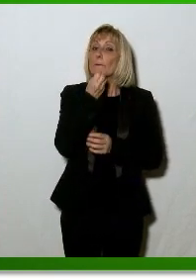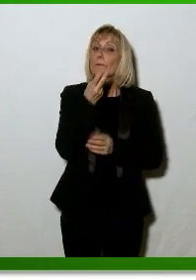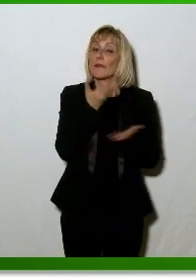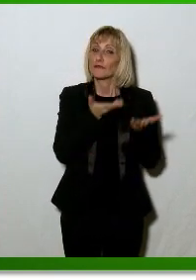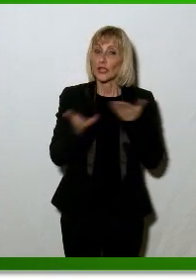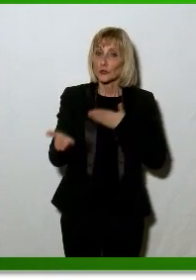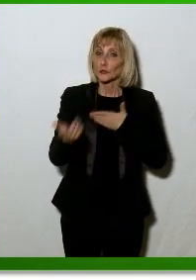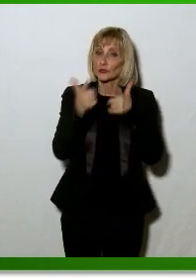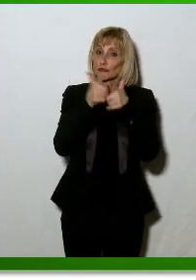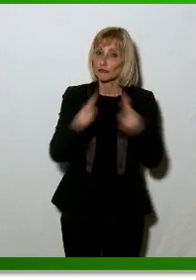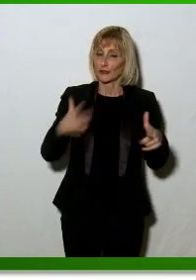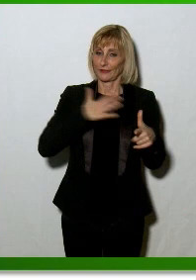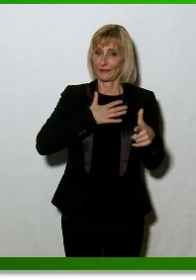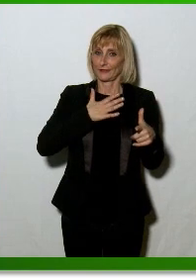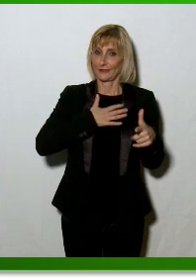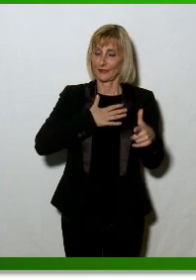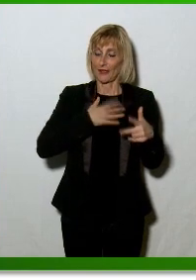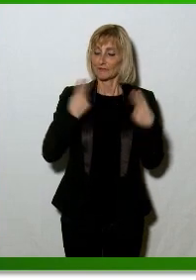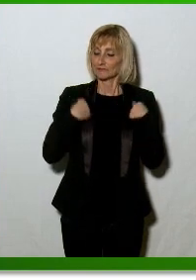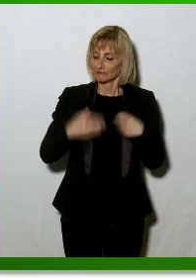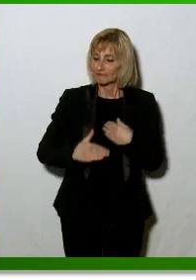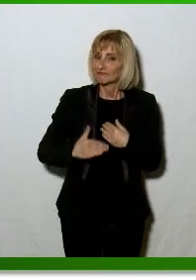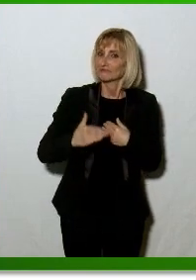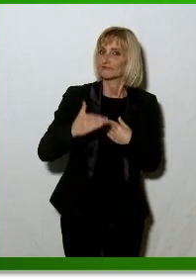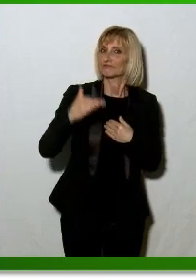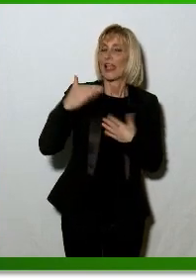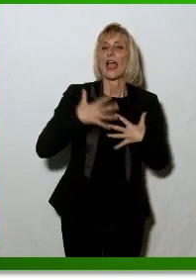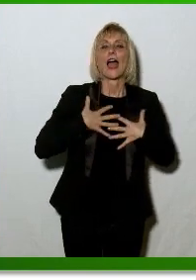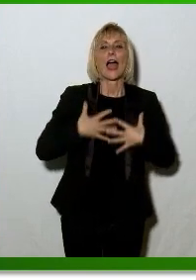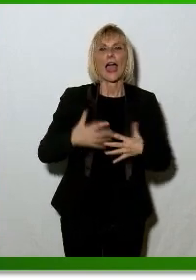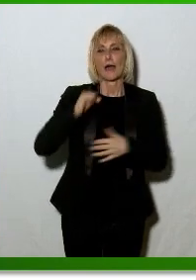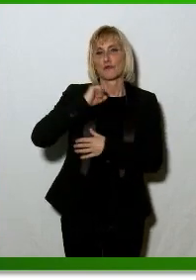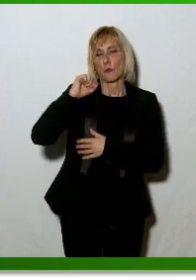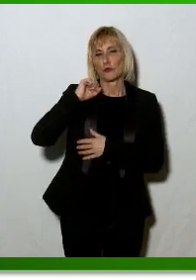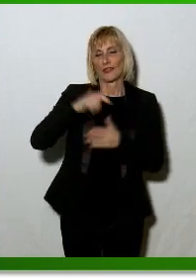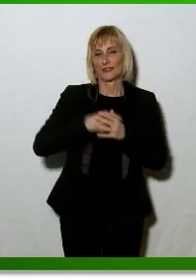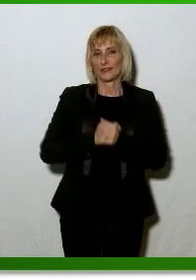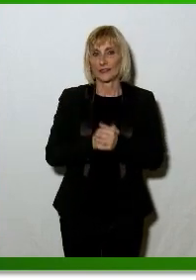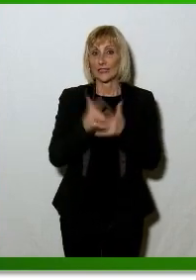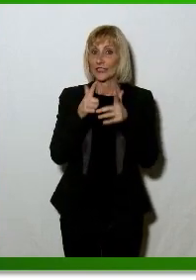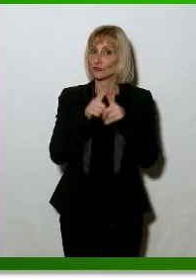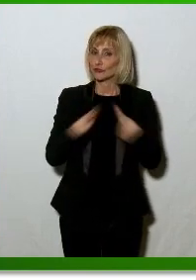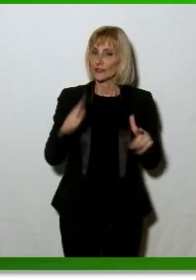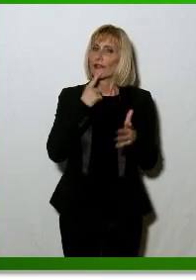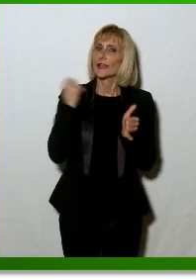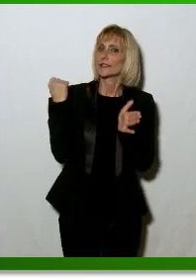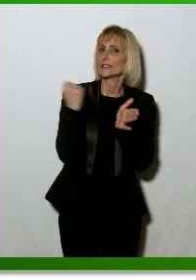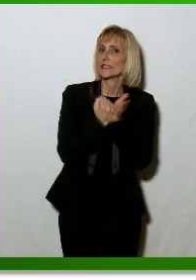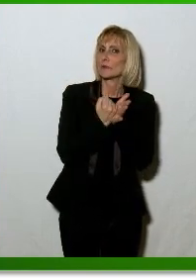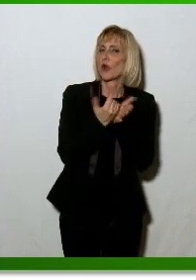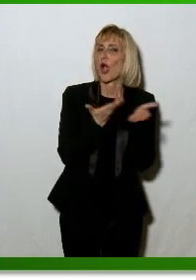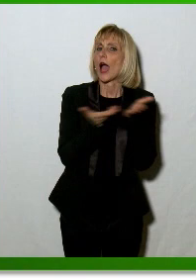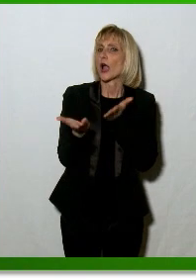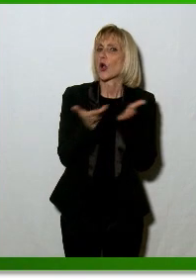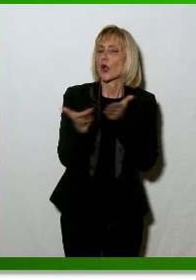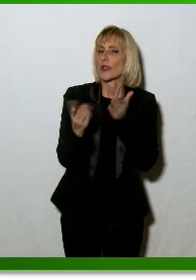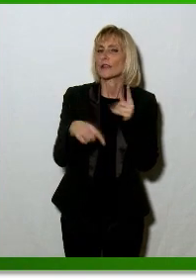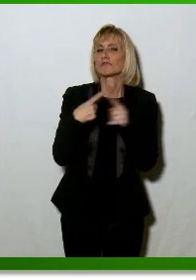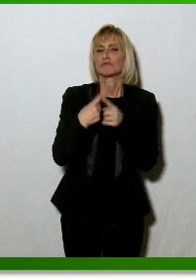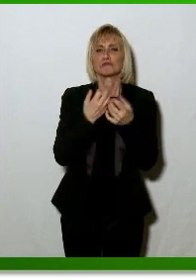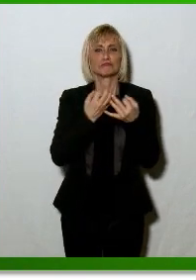città la città dove ho sempre vissuto e che amo Montecatini Terme città che è simbolo dell'accoglienza e del